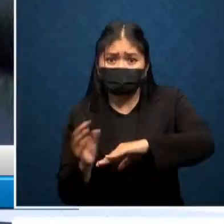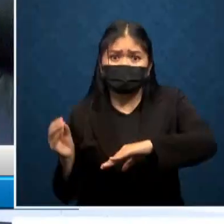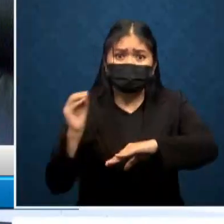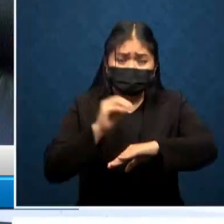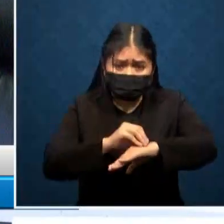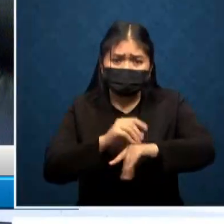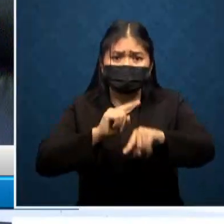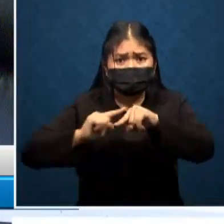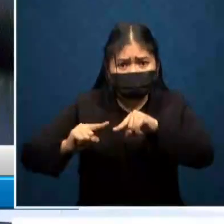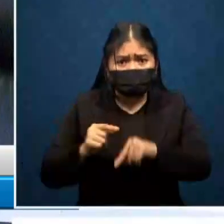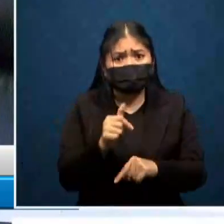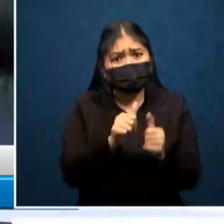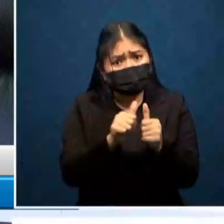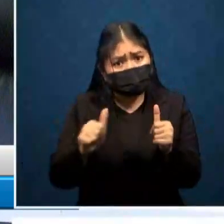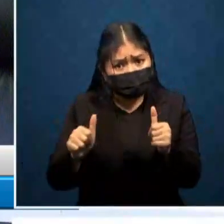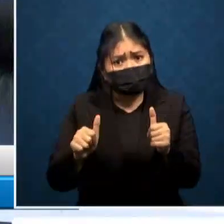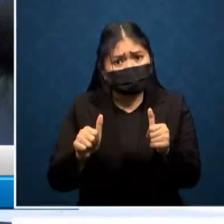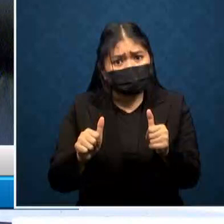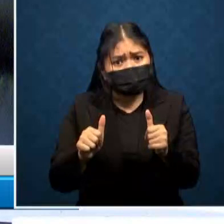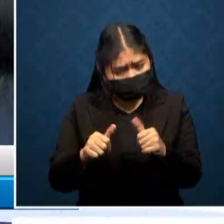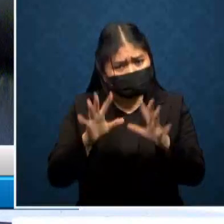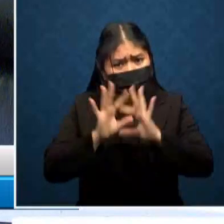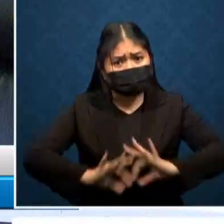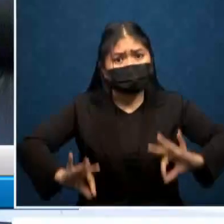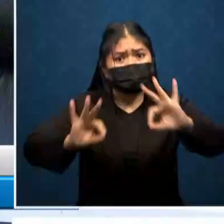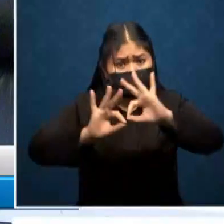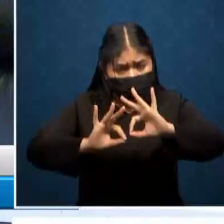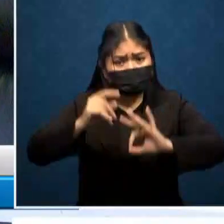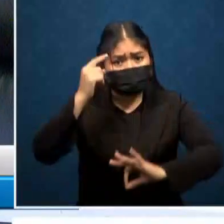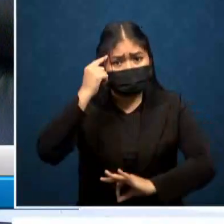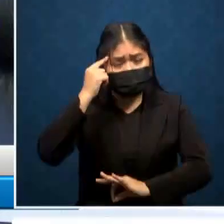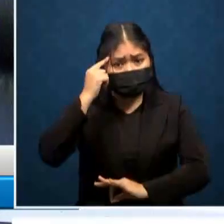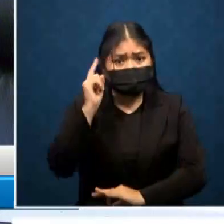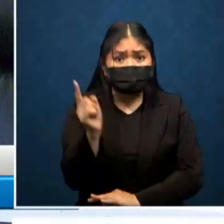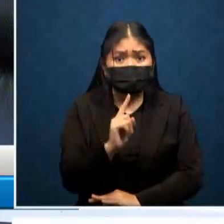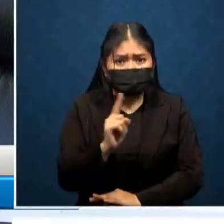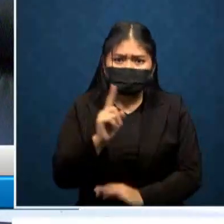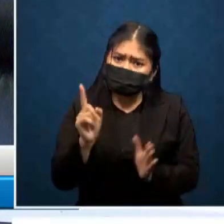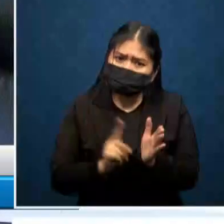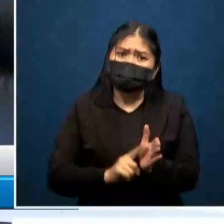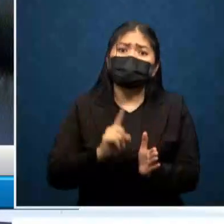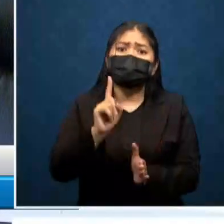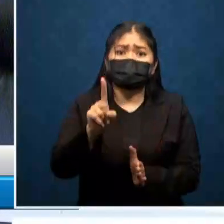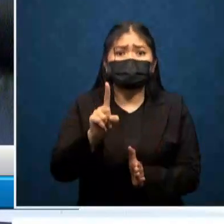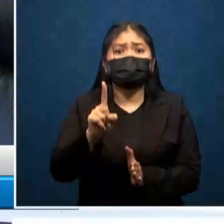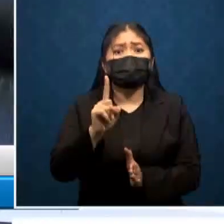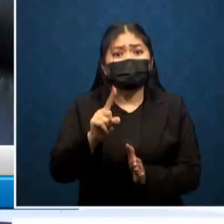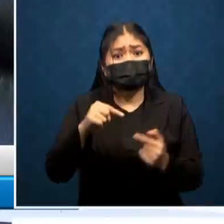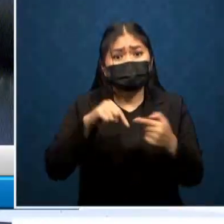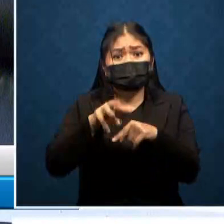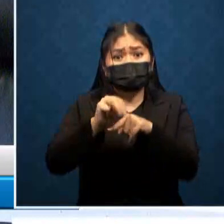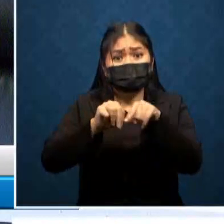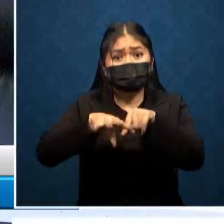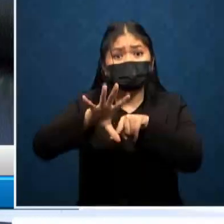ครับเรื่องของการบรรจุแต่งตั้งนี่สำคัญนะครับผมพูดรีวายครั้งแรกมาแล้วนะครับว่าตามมาตรา53เนี่ย